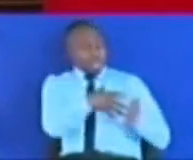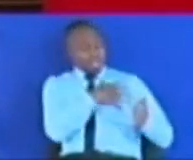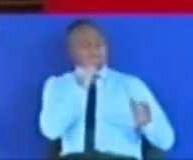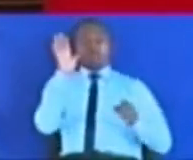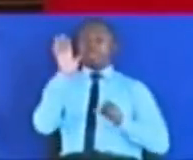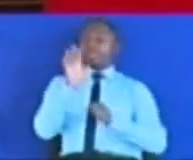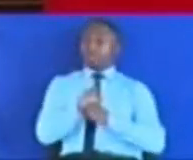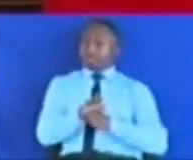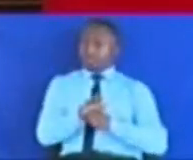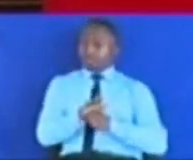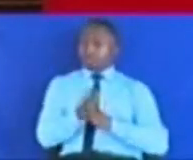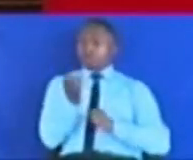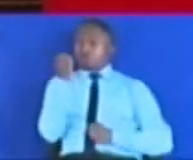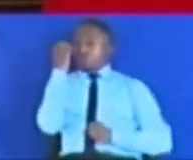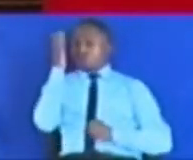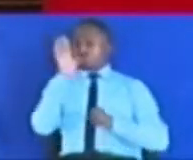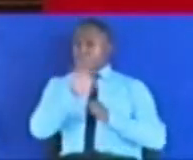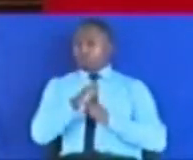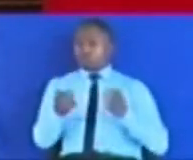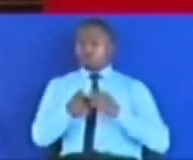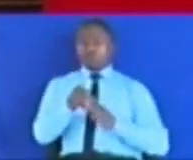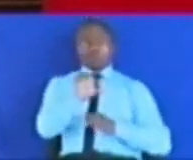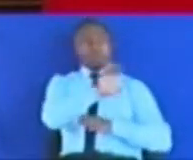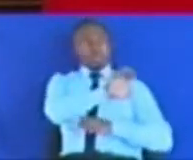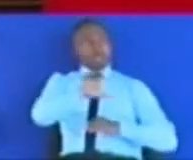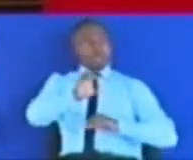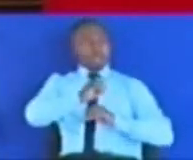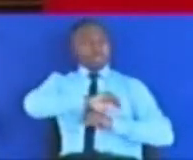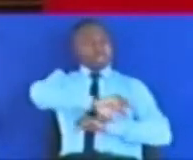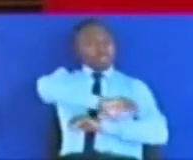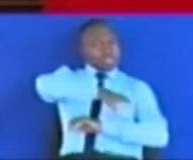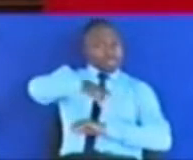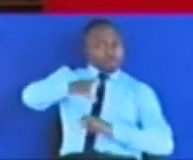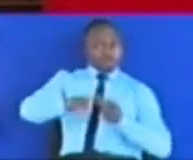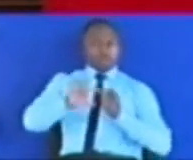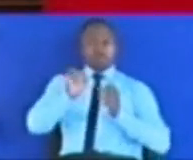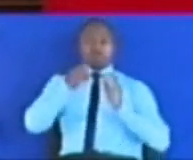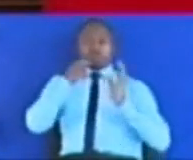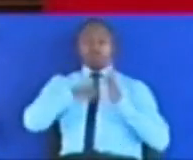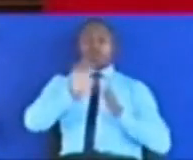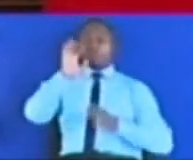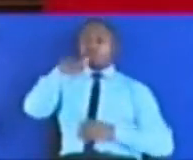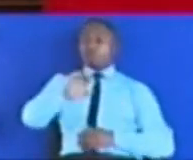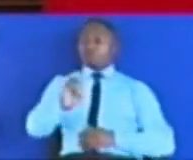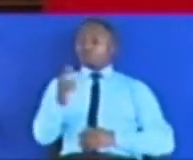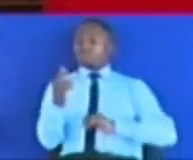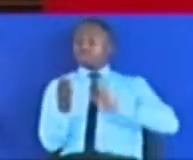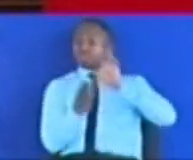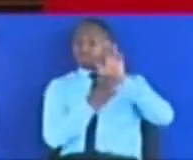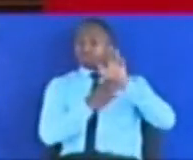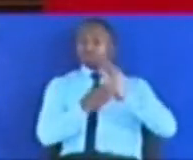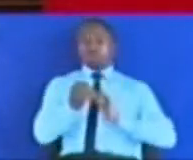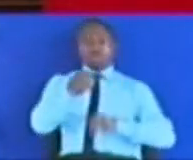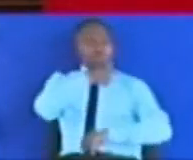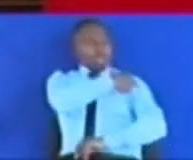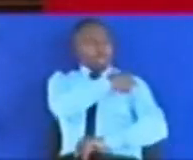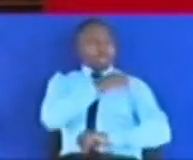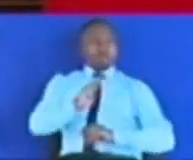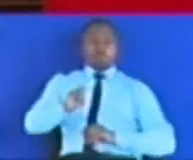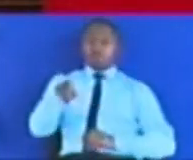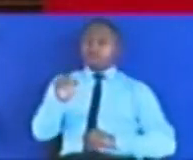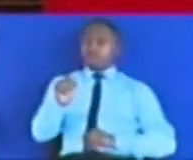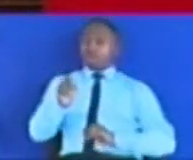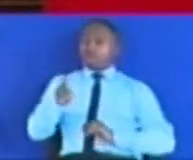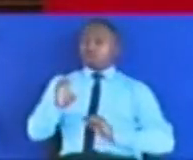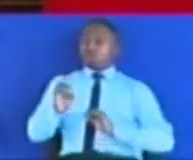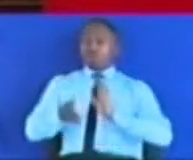walioko pale wanatoka kanda ya Ziwa. Na ndio maana mwaka 2009 hospitali ya Bugando ikaanza kuhudumia wagonjwa